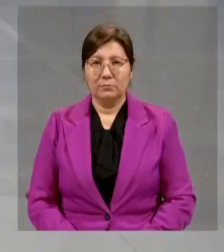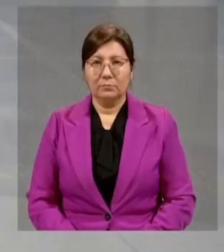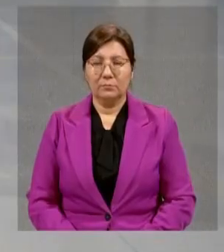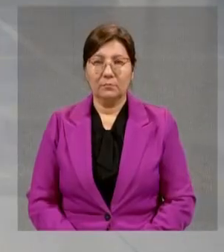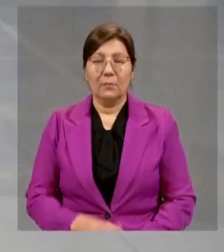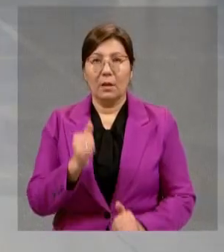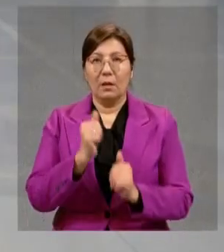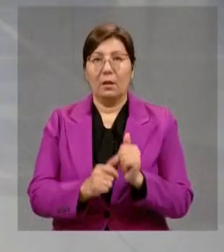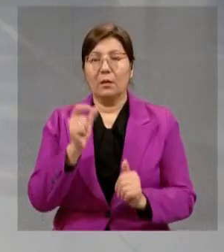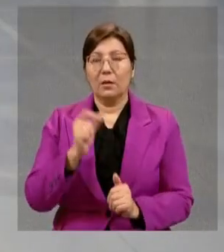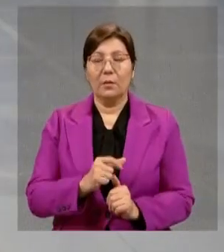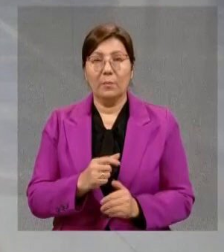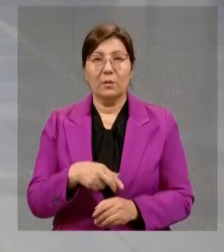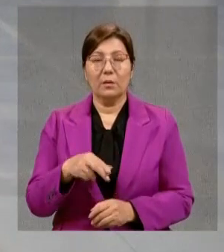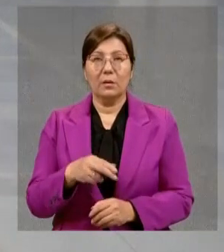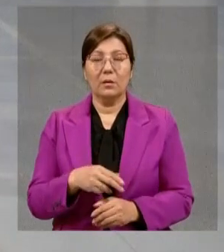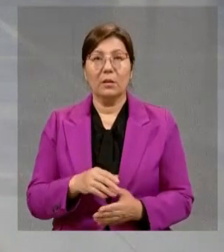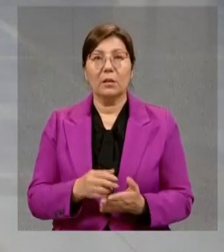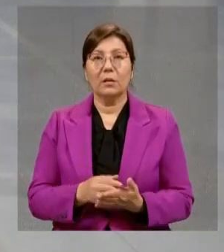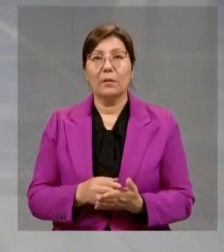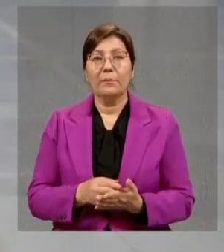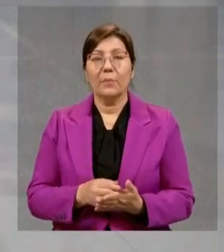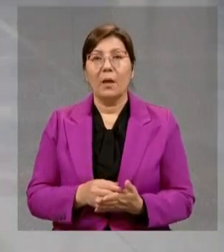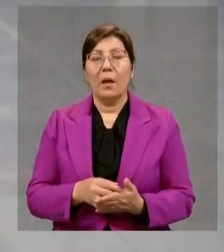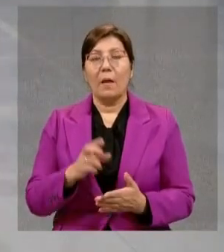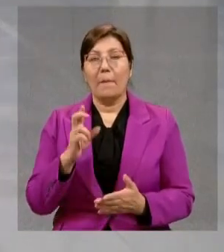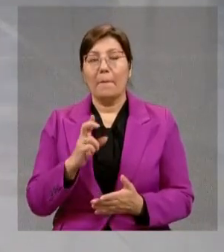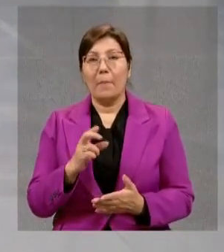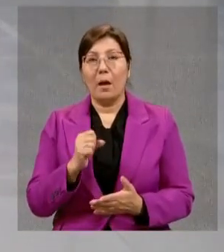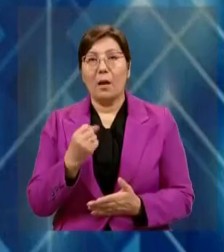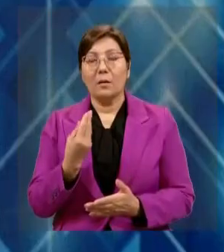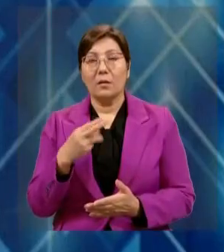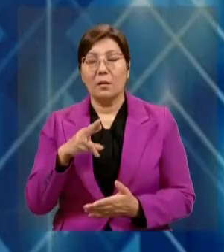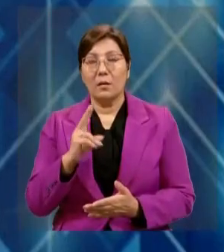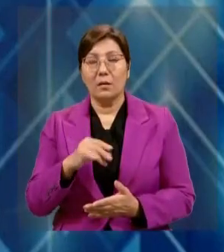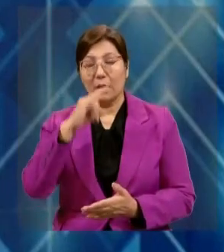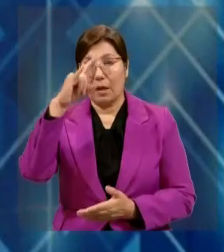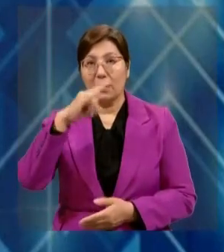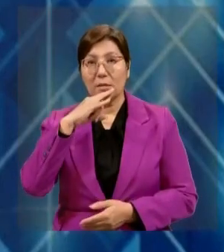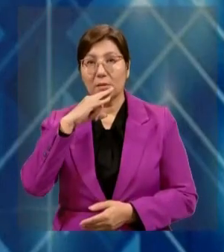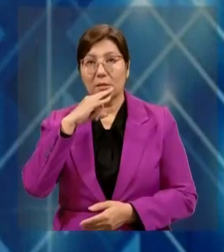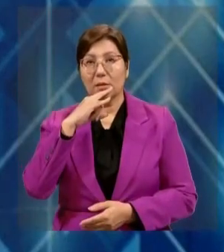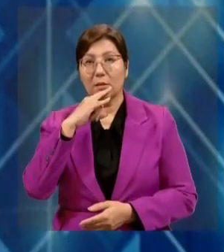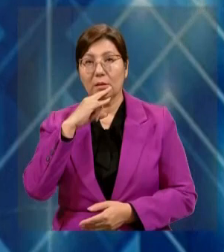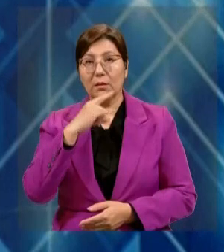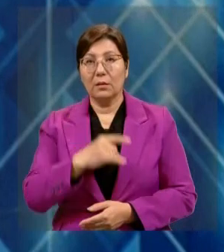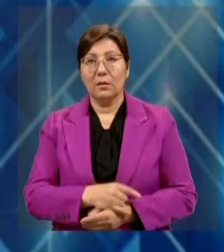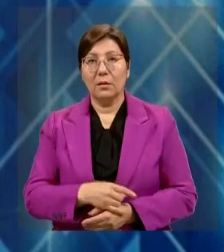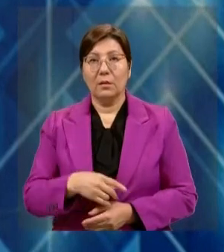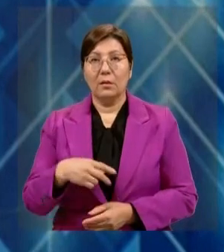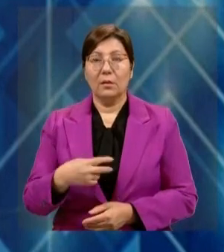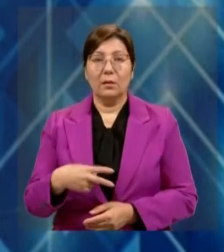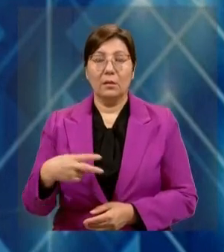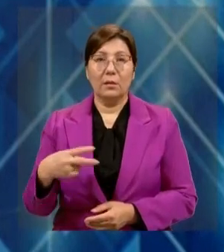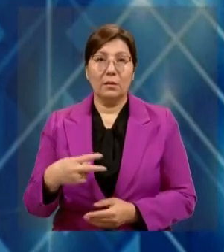Әр адамда биологиялық куәлік болады, яғни HLA антиген. HLA антиген Қазақстанда 2001